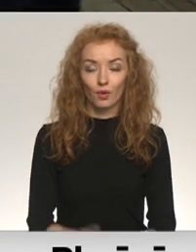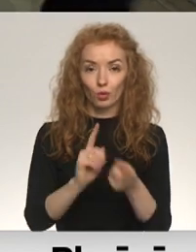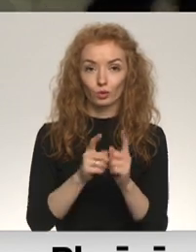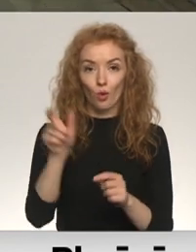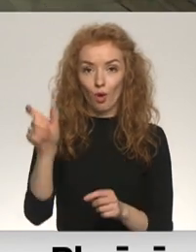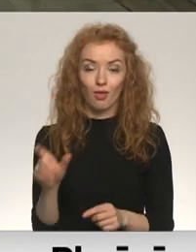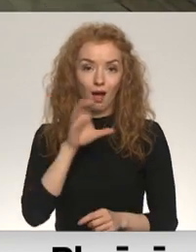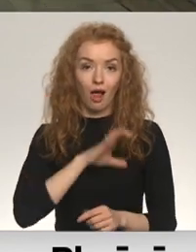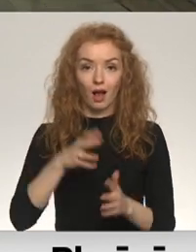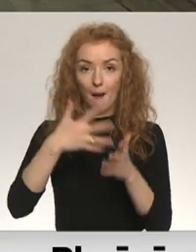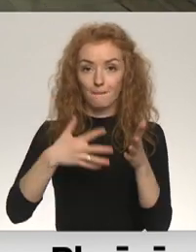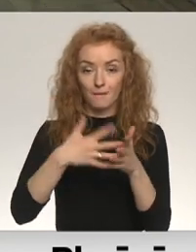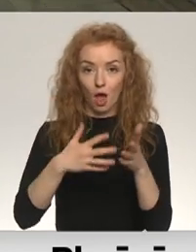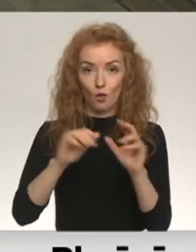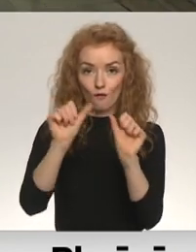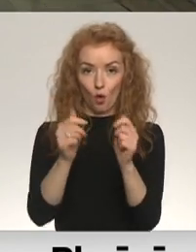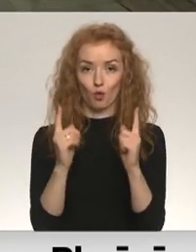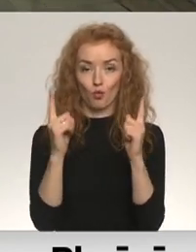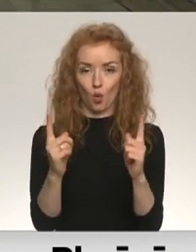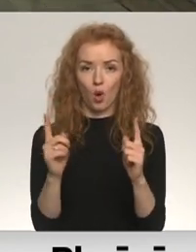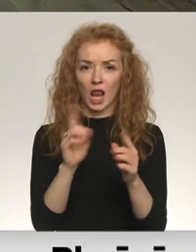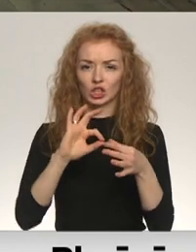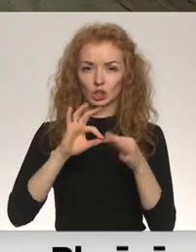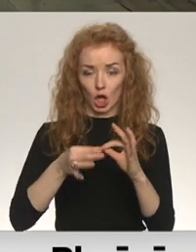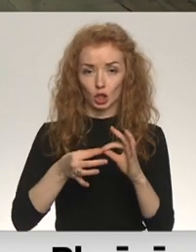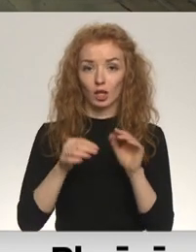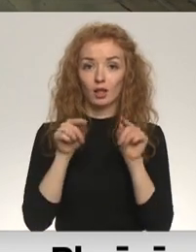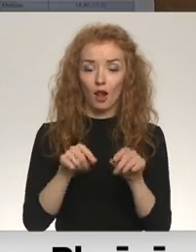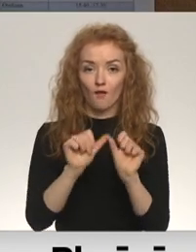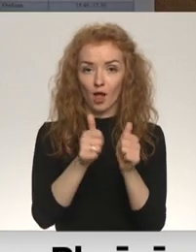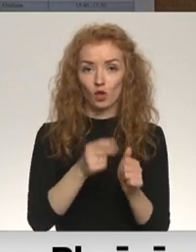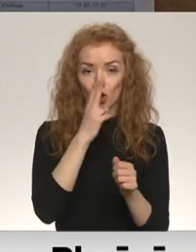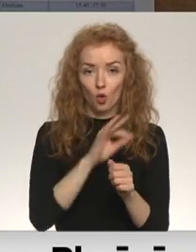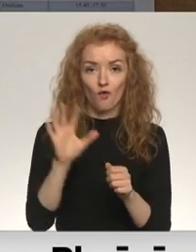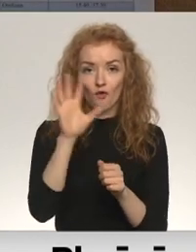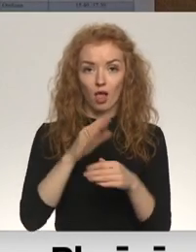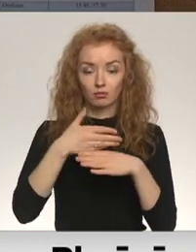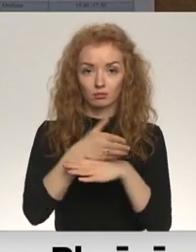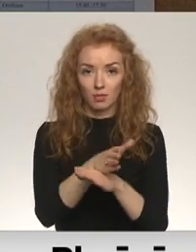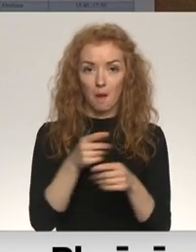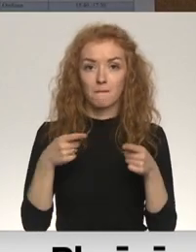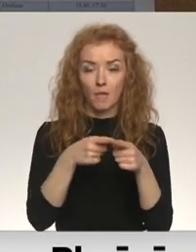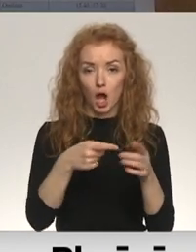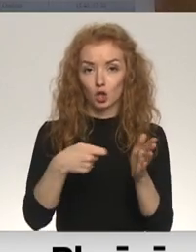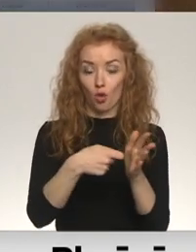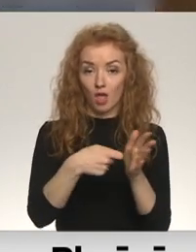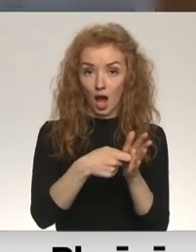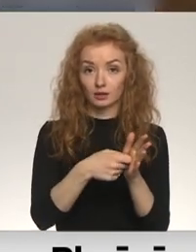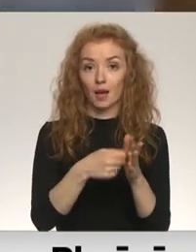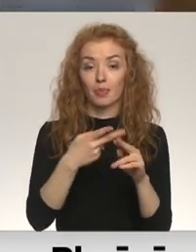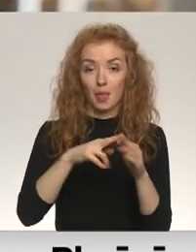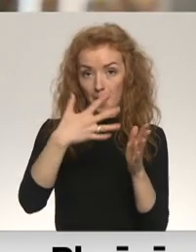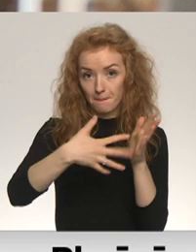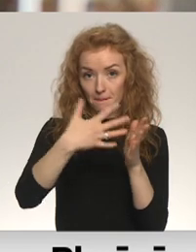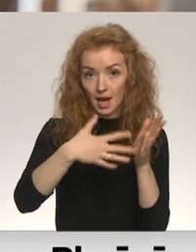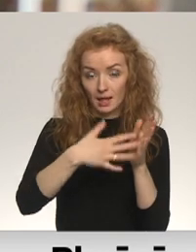Skolotāju algas aprēķina formula ir pietiekami komplicēta. Tā veidojas no valsts pārdalītajām mērķdotācijām, kuras